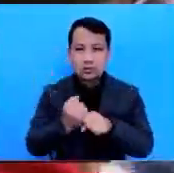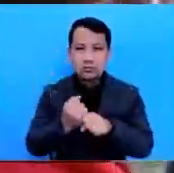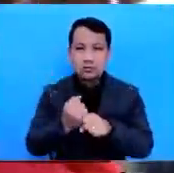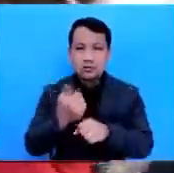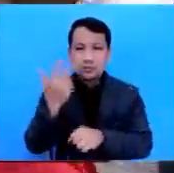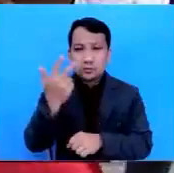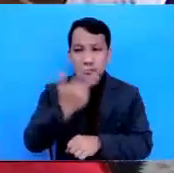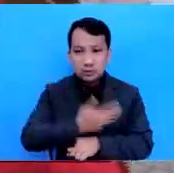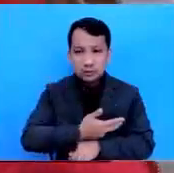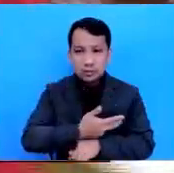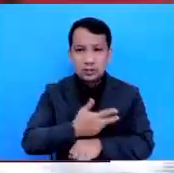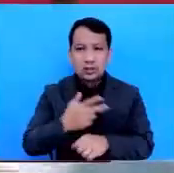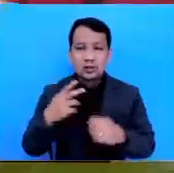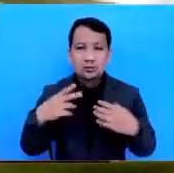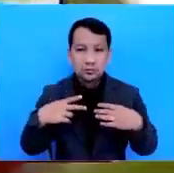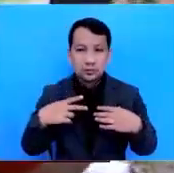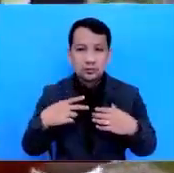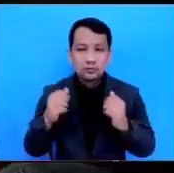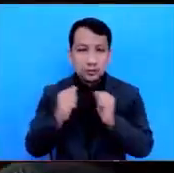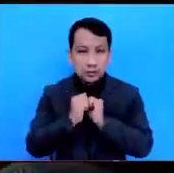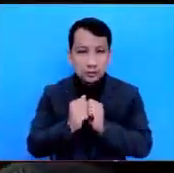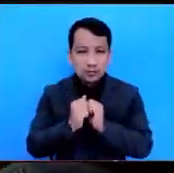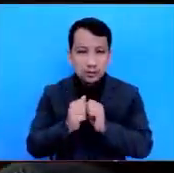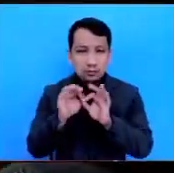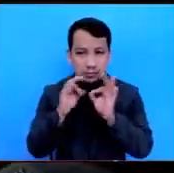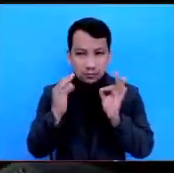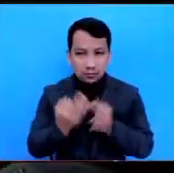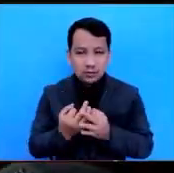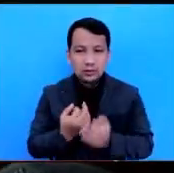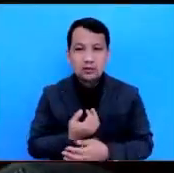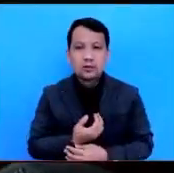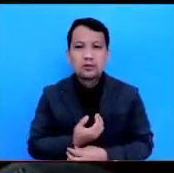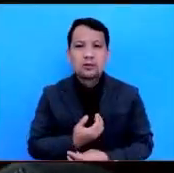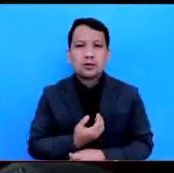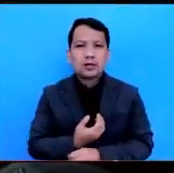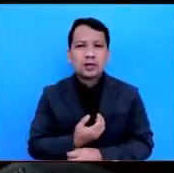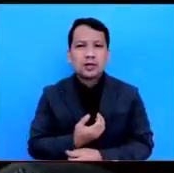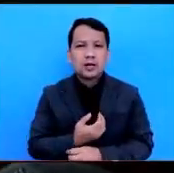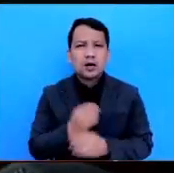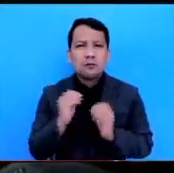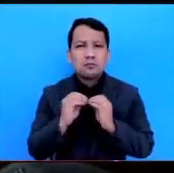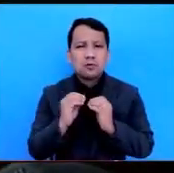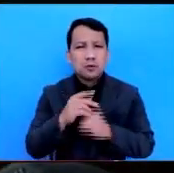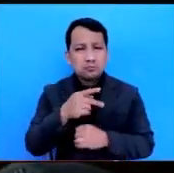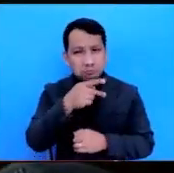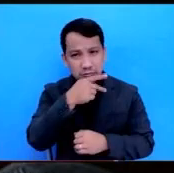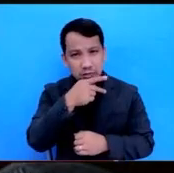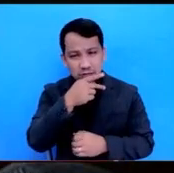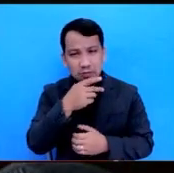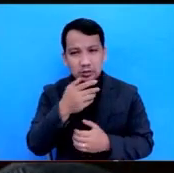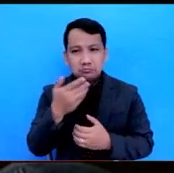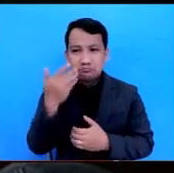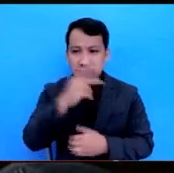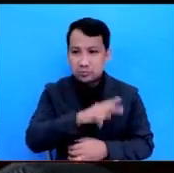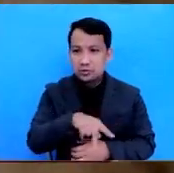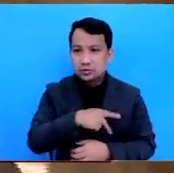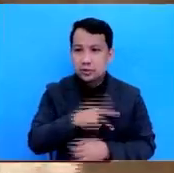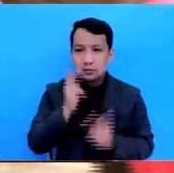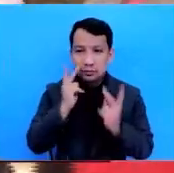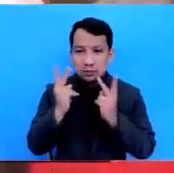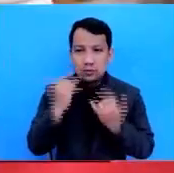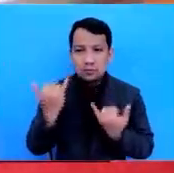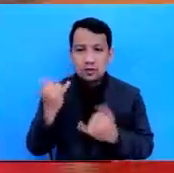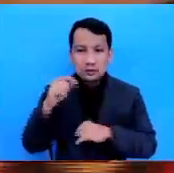na bakasyon kasama ang kanyang pamilya. It's more of a private trip, a private visit for a much needed rest